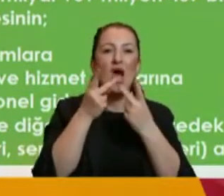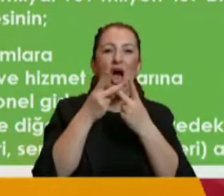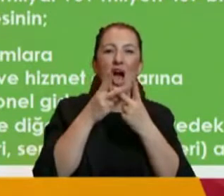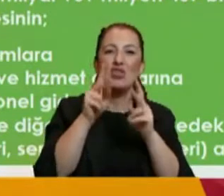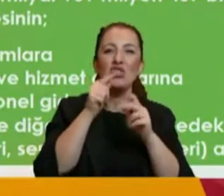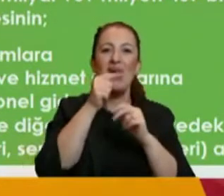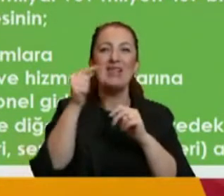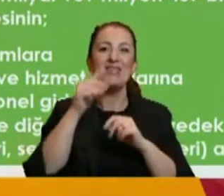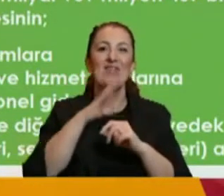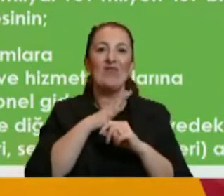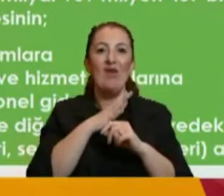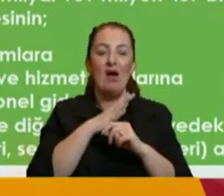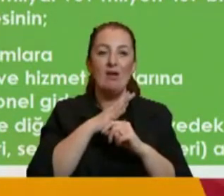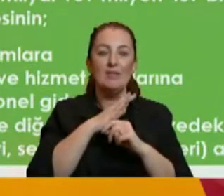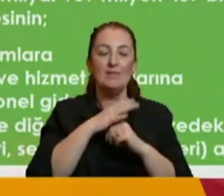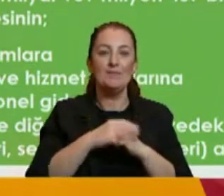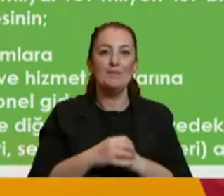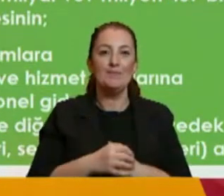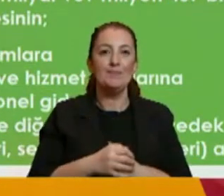konusu